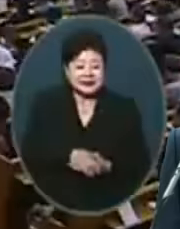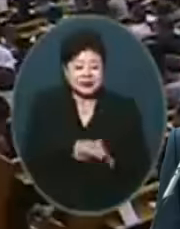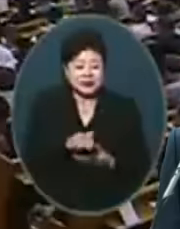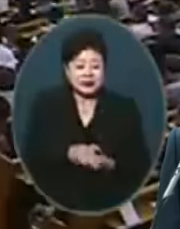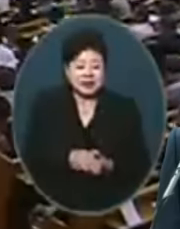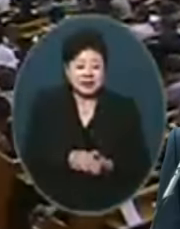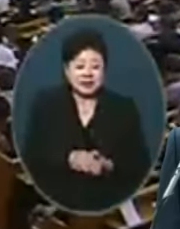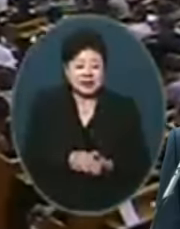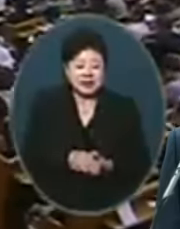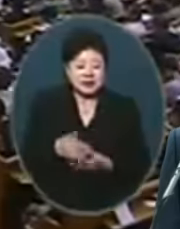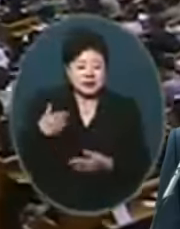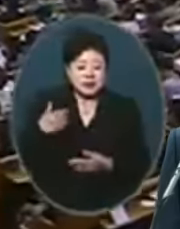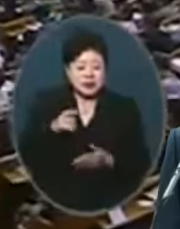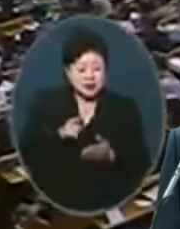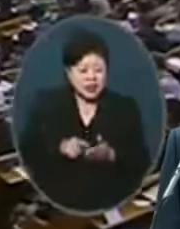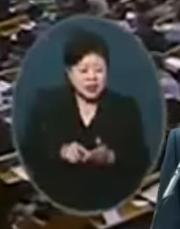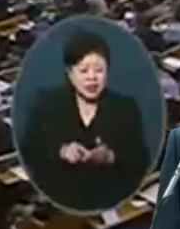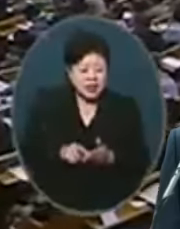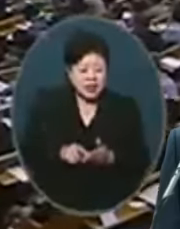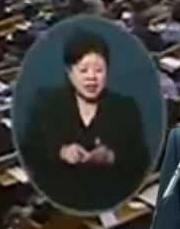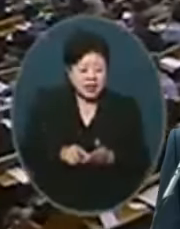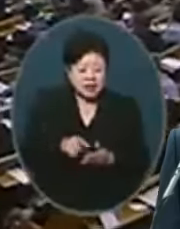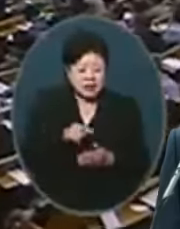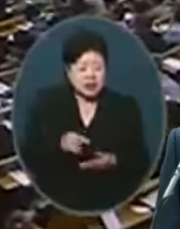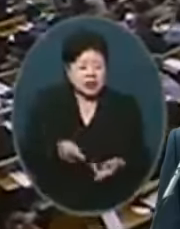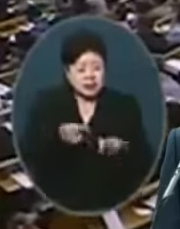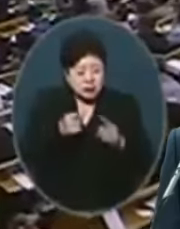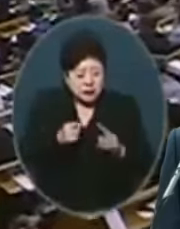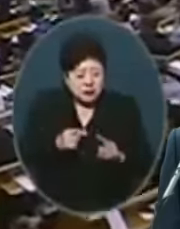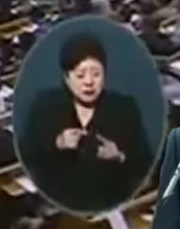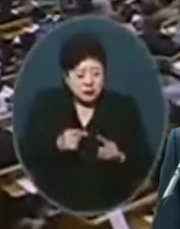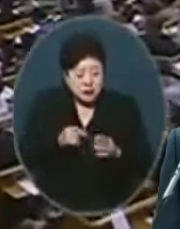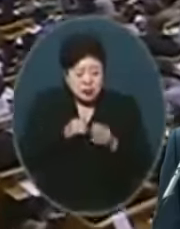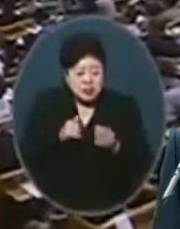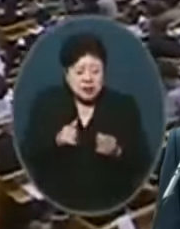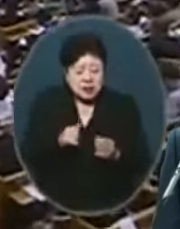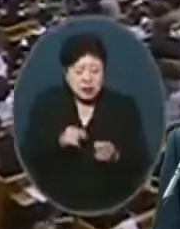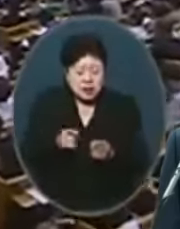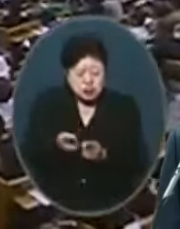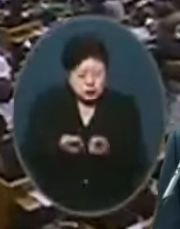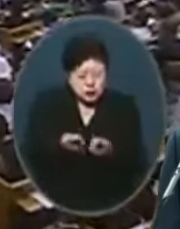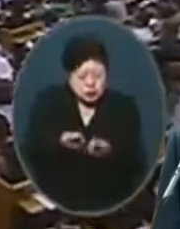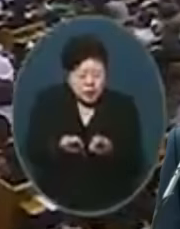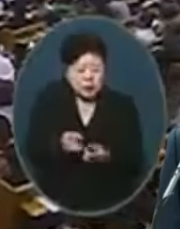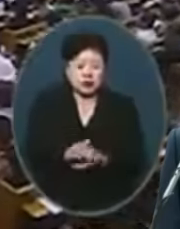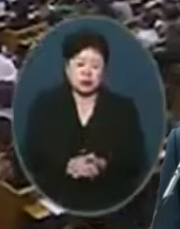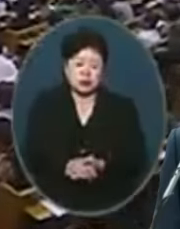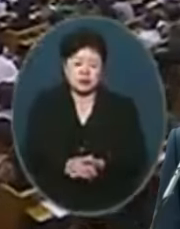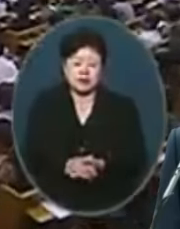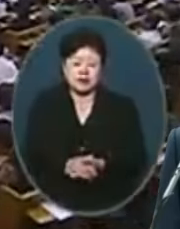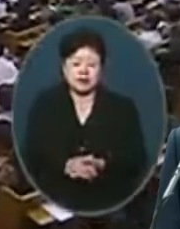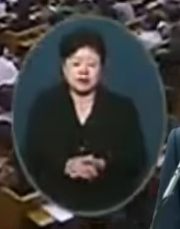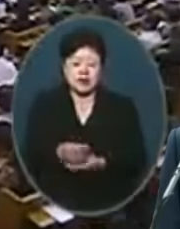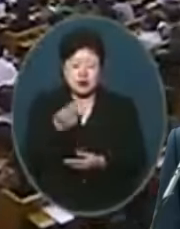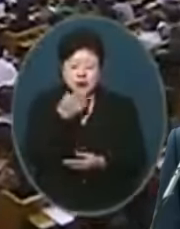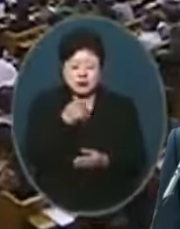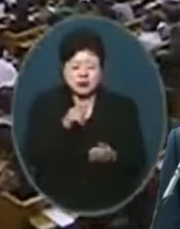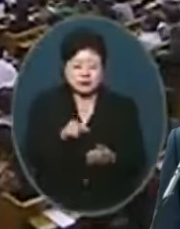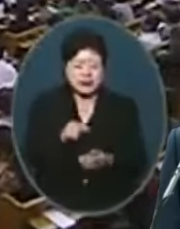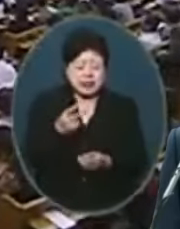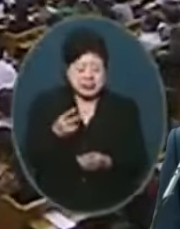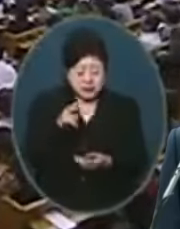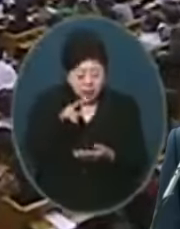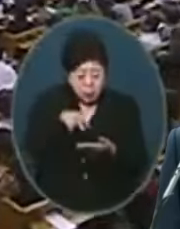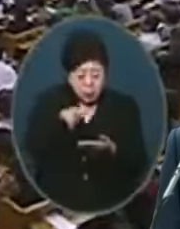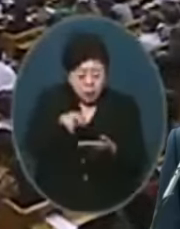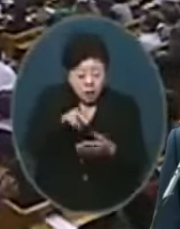우리가 모르는 사이에 우리 속에 들어와서 우리 인간을 조종하는 것입니다. 요한복음 13장 2절에